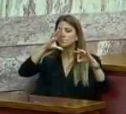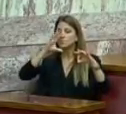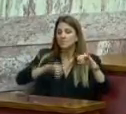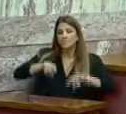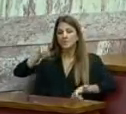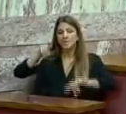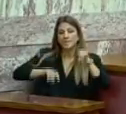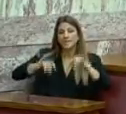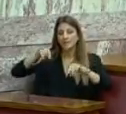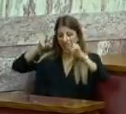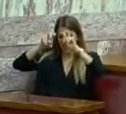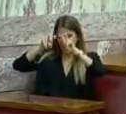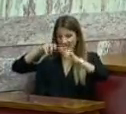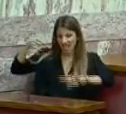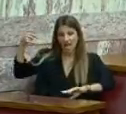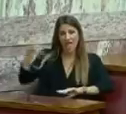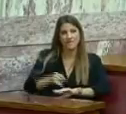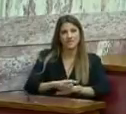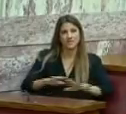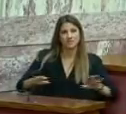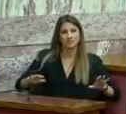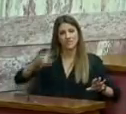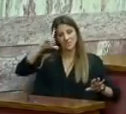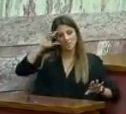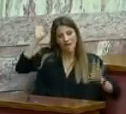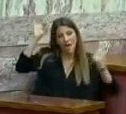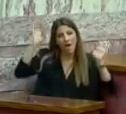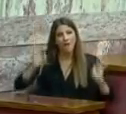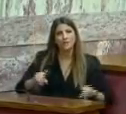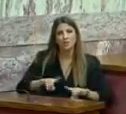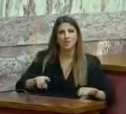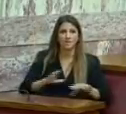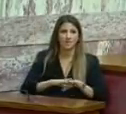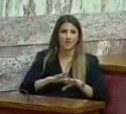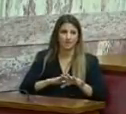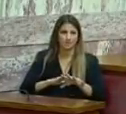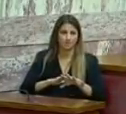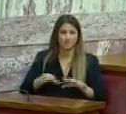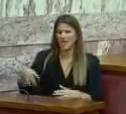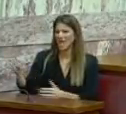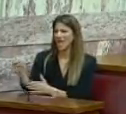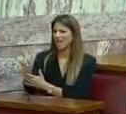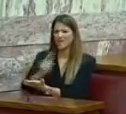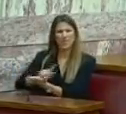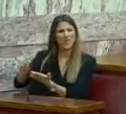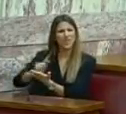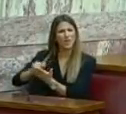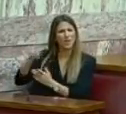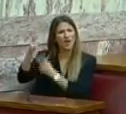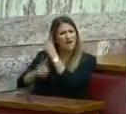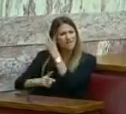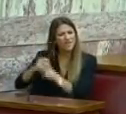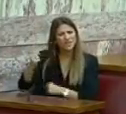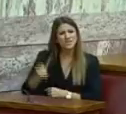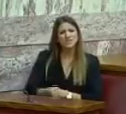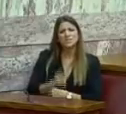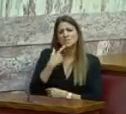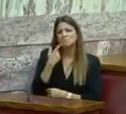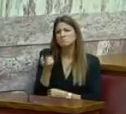πραγματικής διερεύνησης κάθε τέτοια υπόθεσης. Η δικογραφία και ένα μέρος της